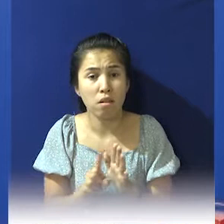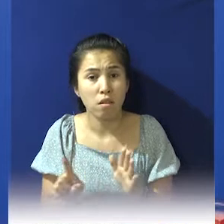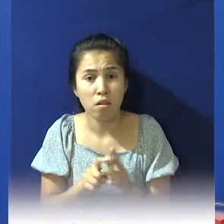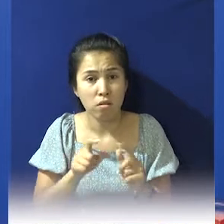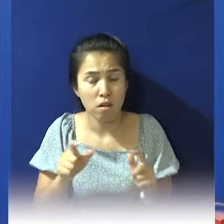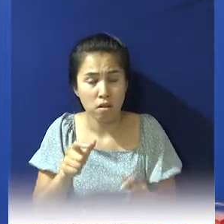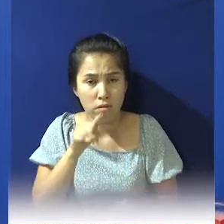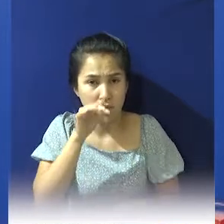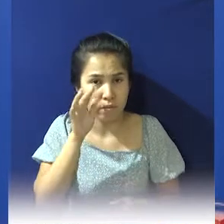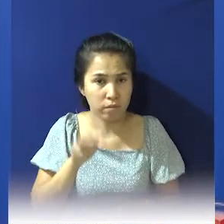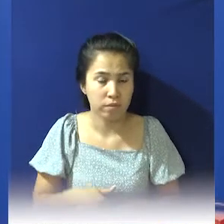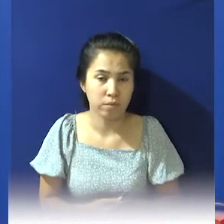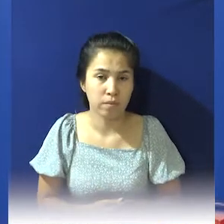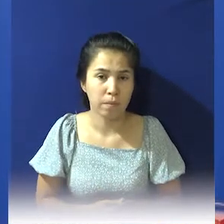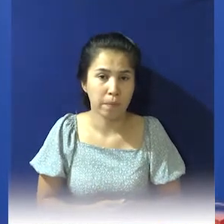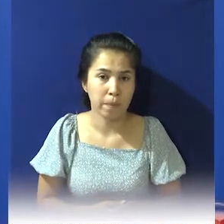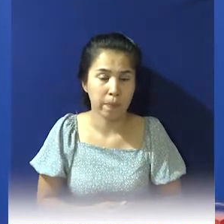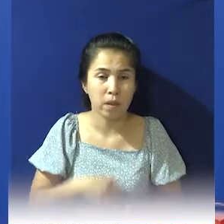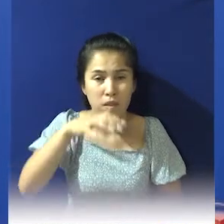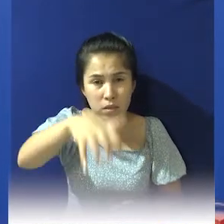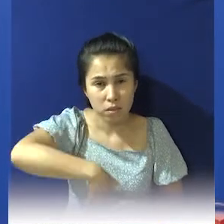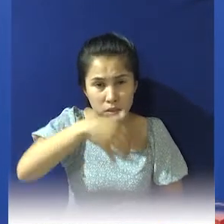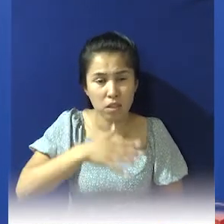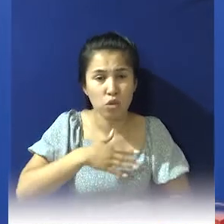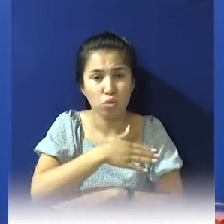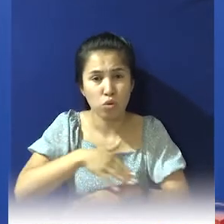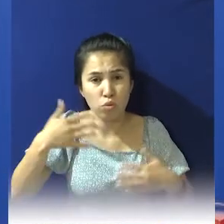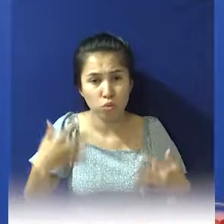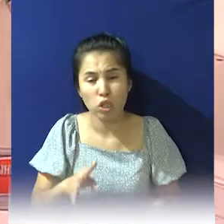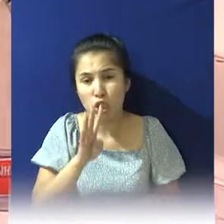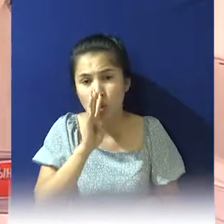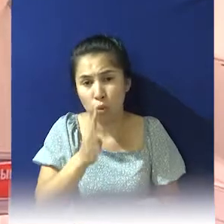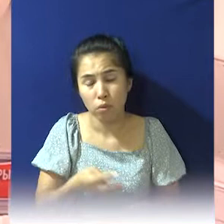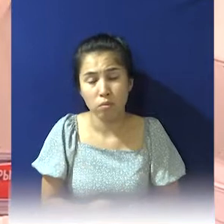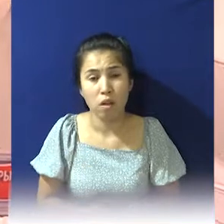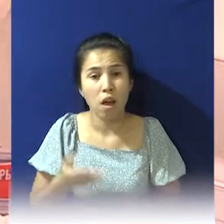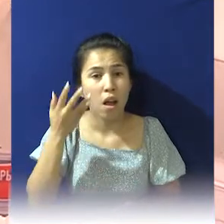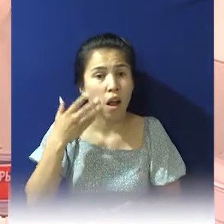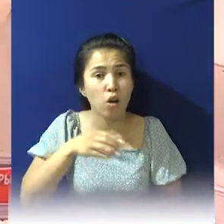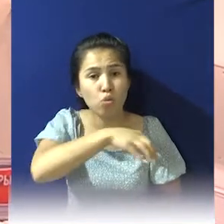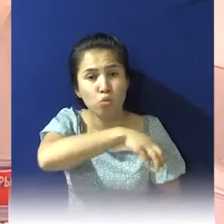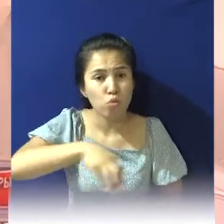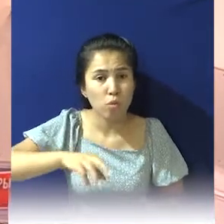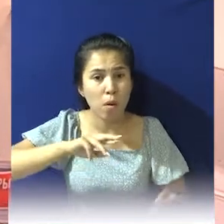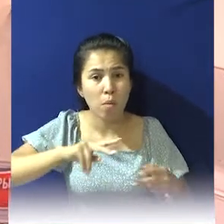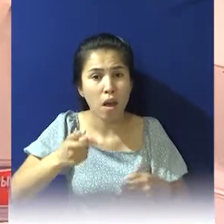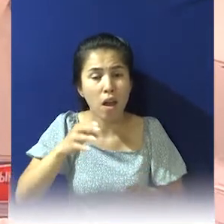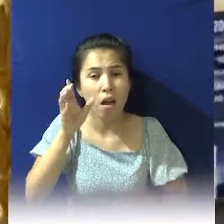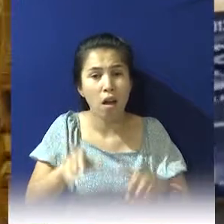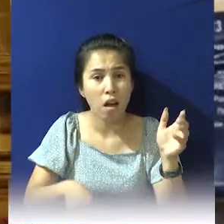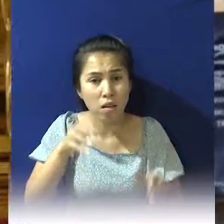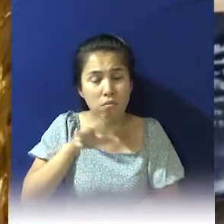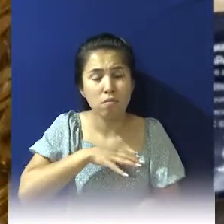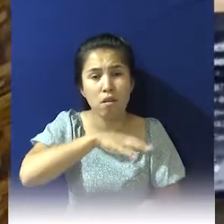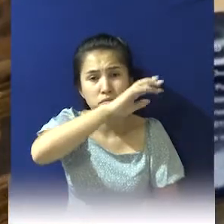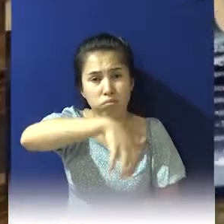цен, по словам пресс-секретаря акционерного общества СПК «Тарас» Шамбулата Сейдуалиева, повлиял ряд факторов. Рост мировых цен